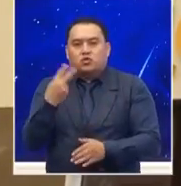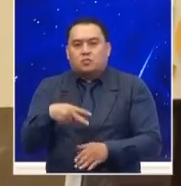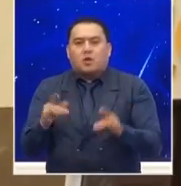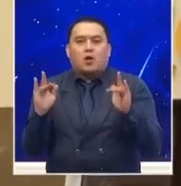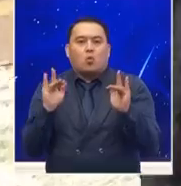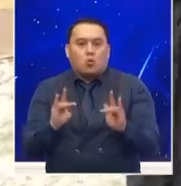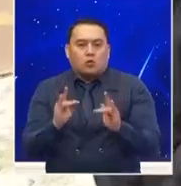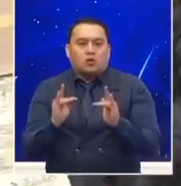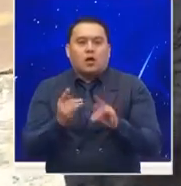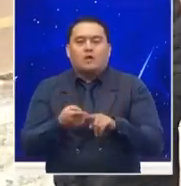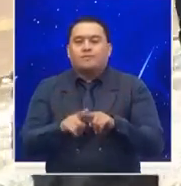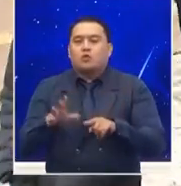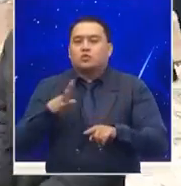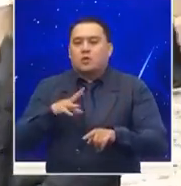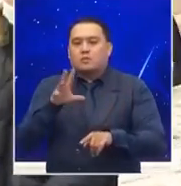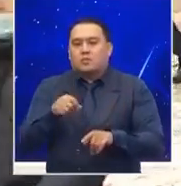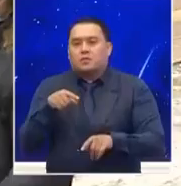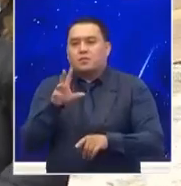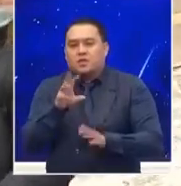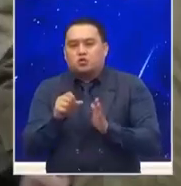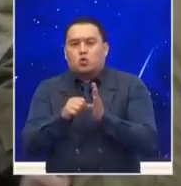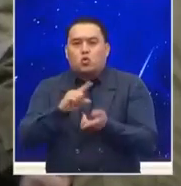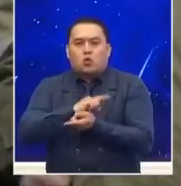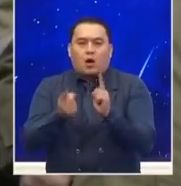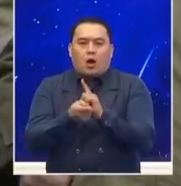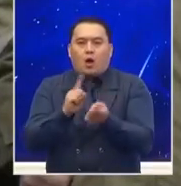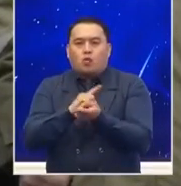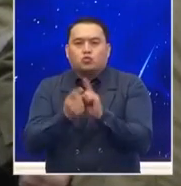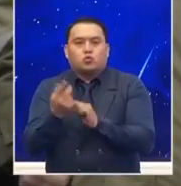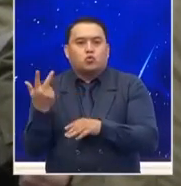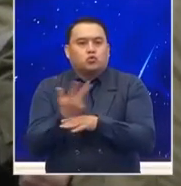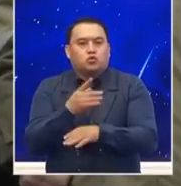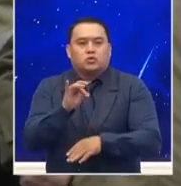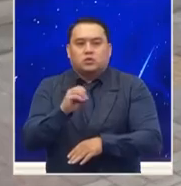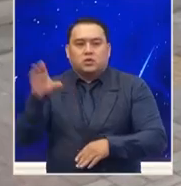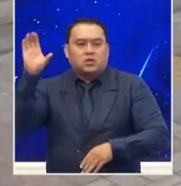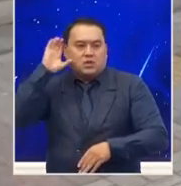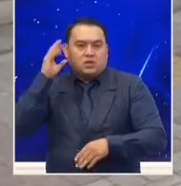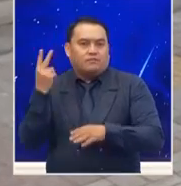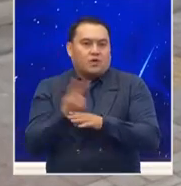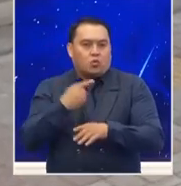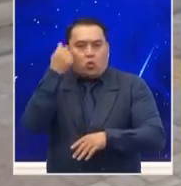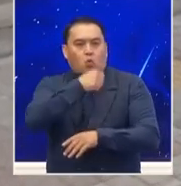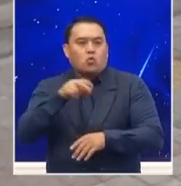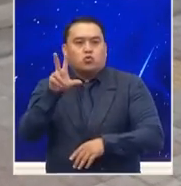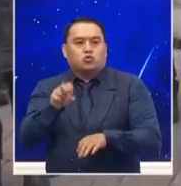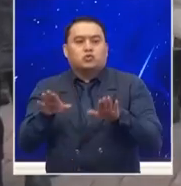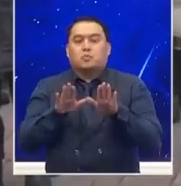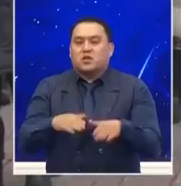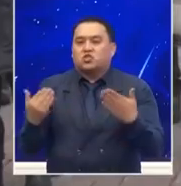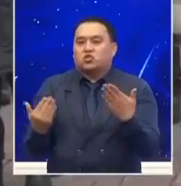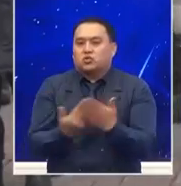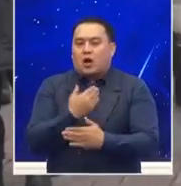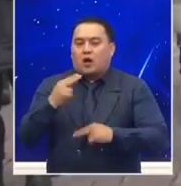еді. 1260 оқушы 3 маусым кезектесіп оқып келді. Әкім естігелі 2-ші жыл 300 орындық жаңа